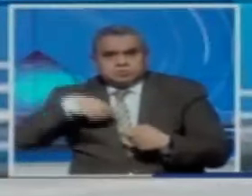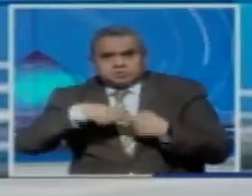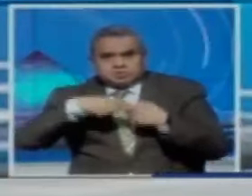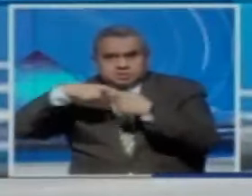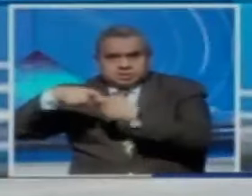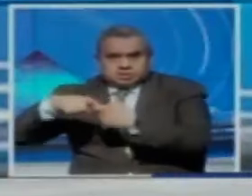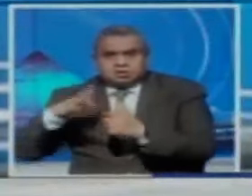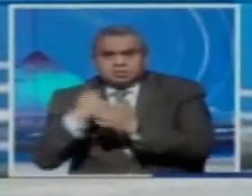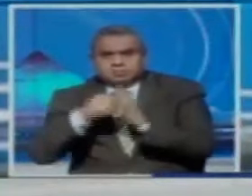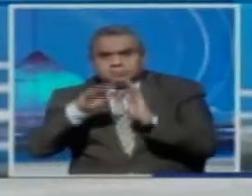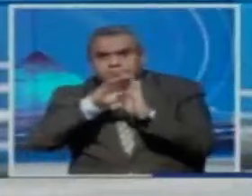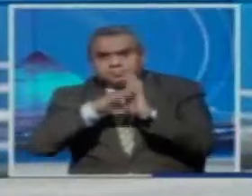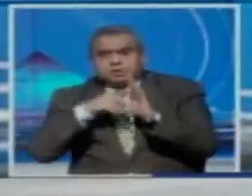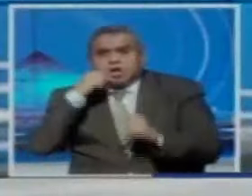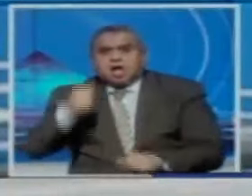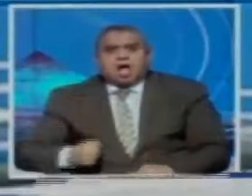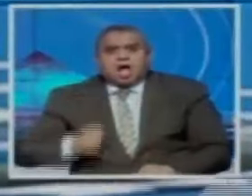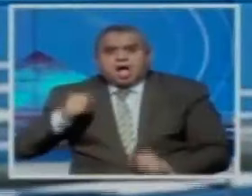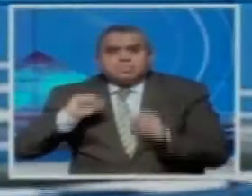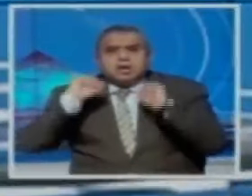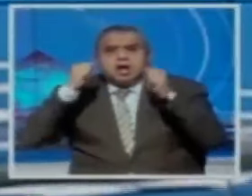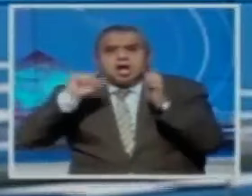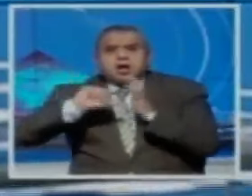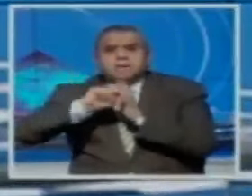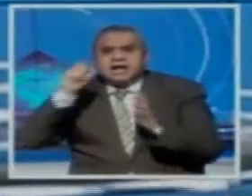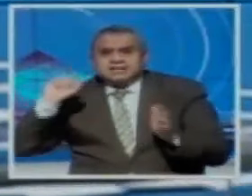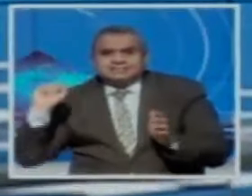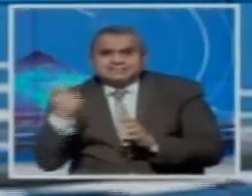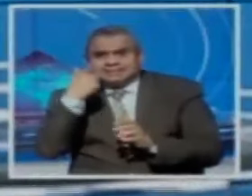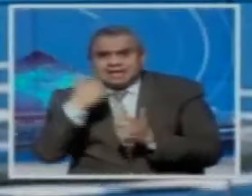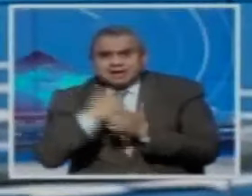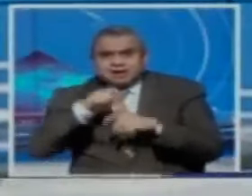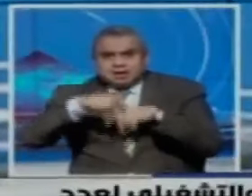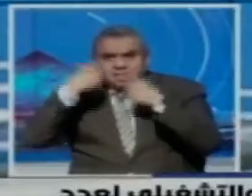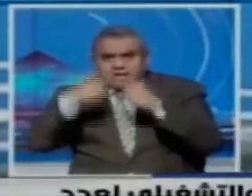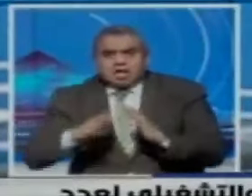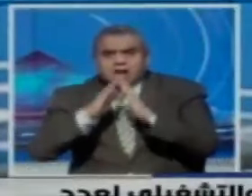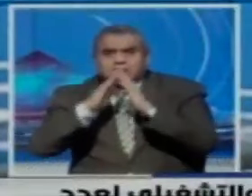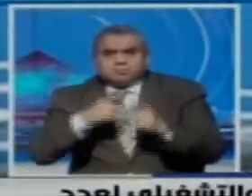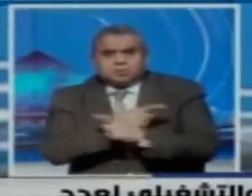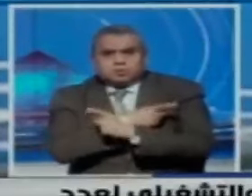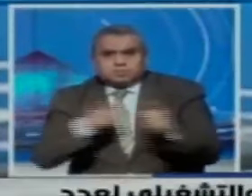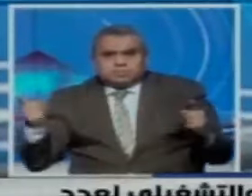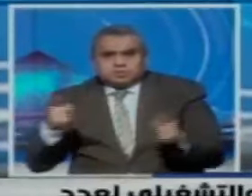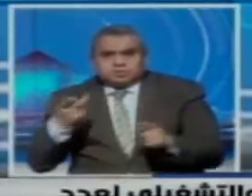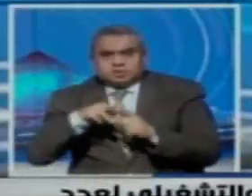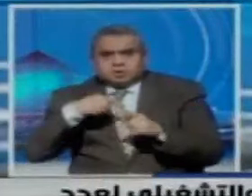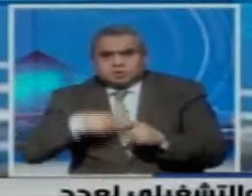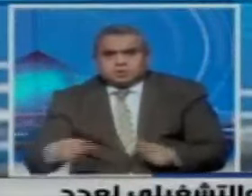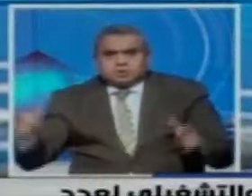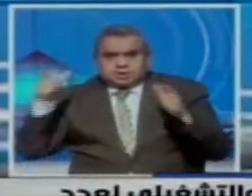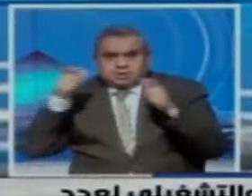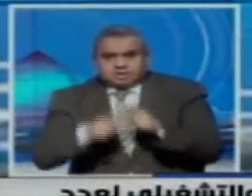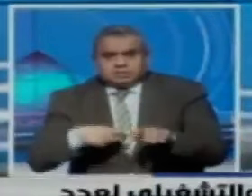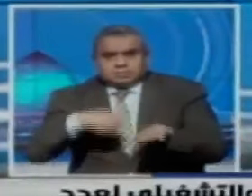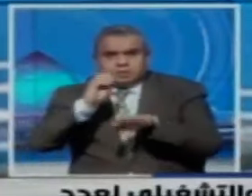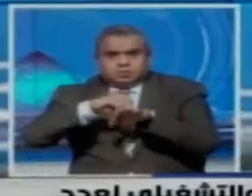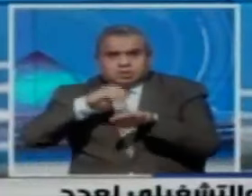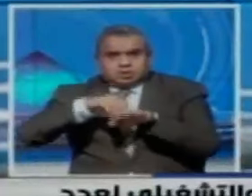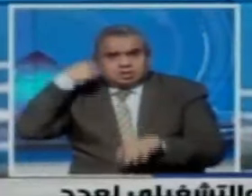مشروعات وزارة النقل، خاصة ما يتعلق بمنظومة القطار الكهربائي السريع على مستوى الجمهورية. وخلال